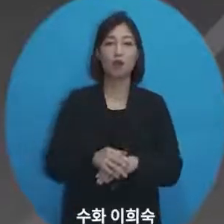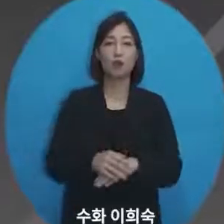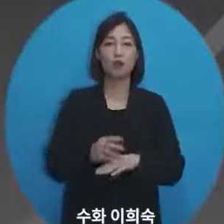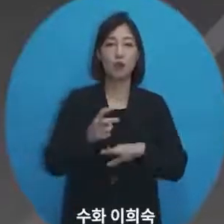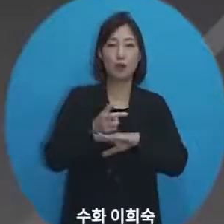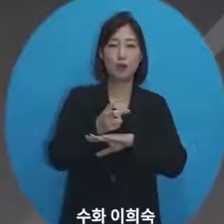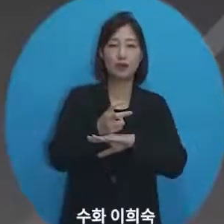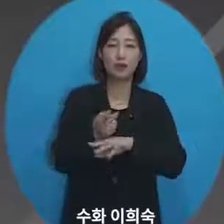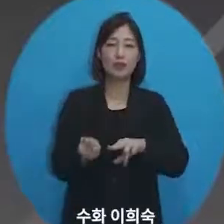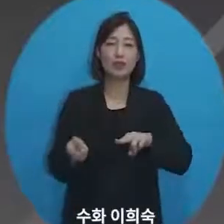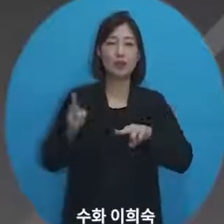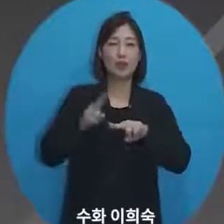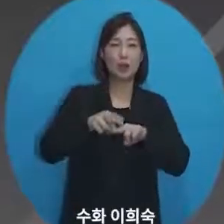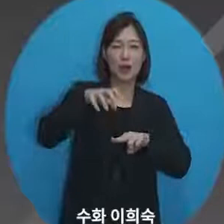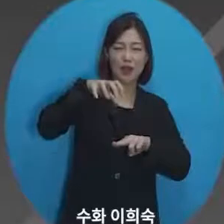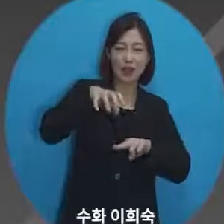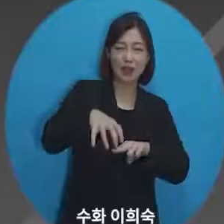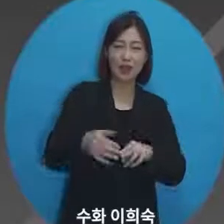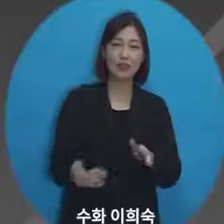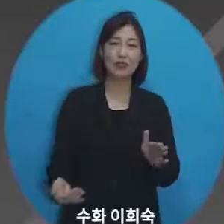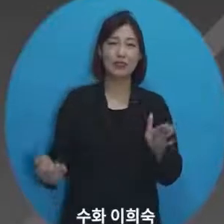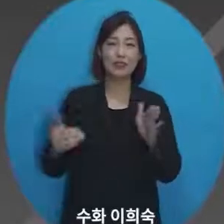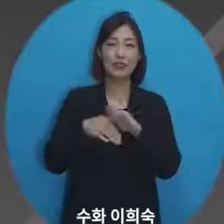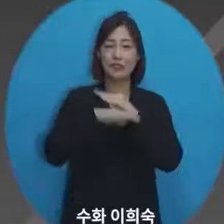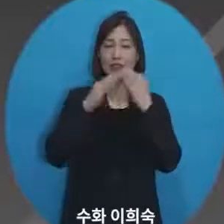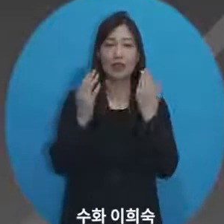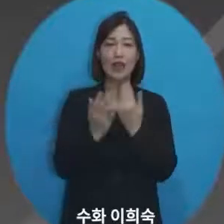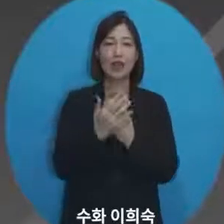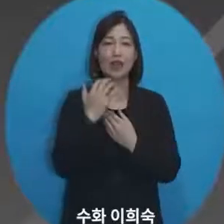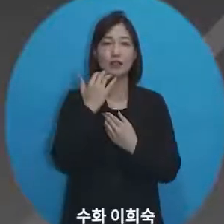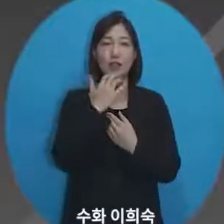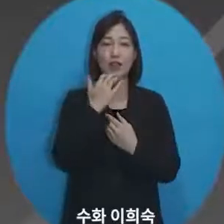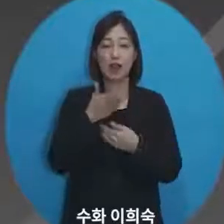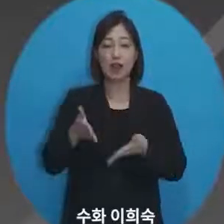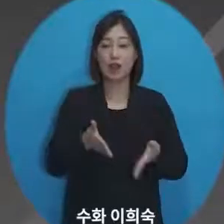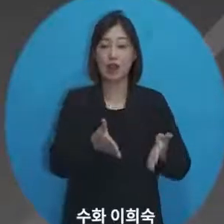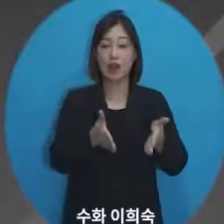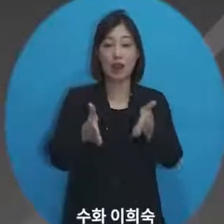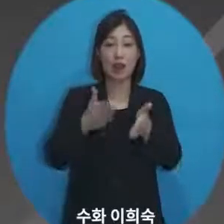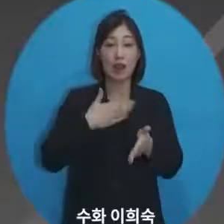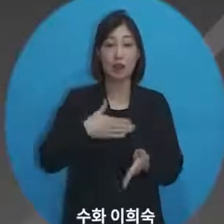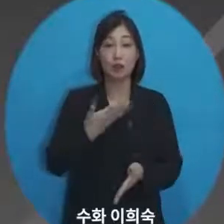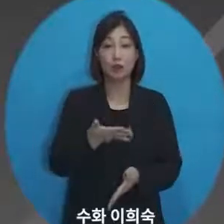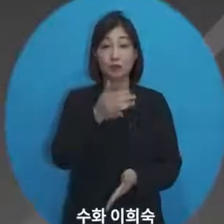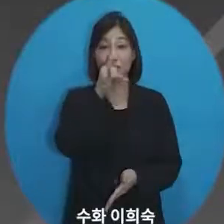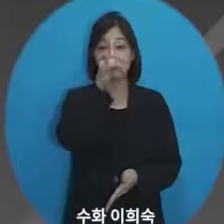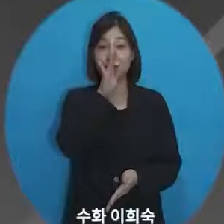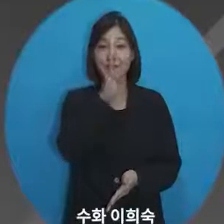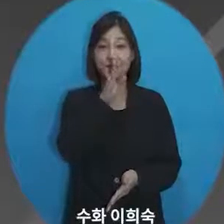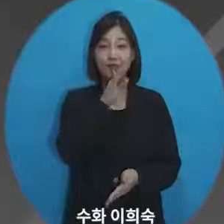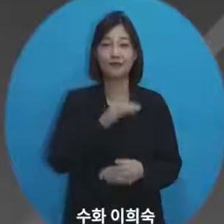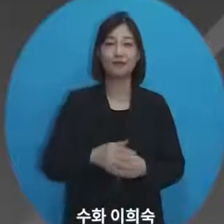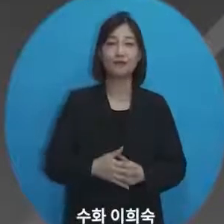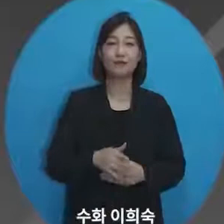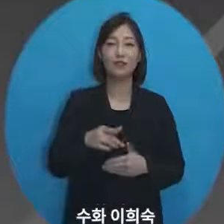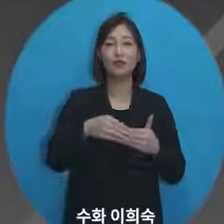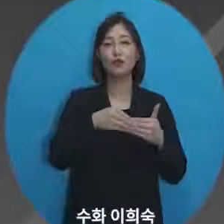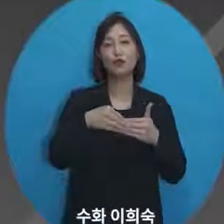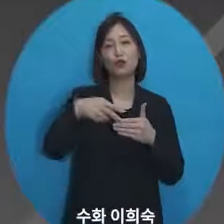플랫폼까지 그리고 승하차하는 안전 도어까지 유도를 하고 있는 모습을 확인하실 수가